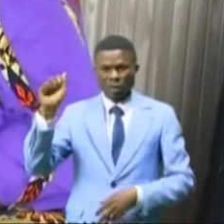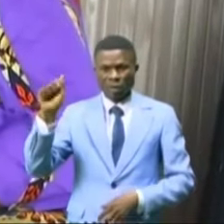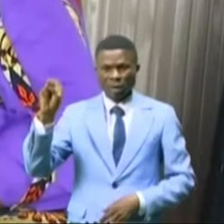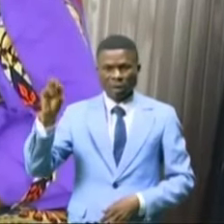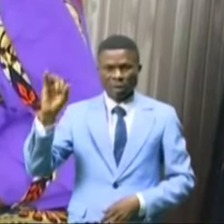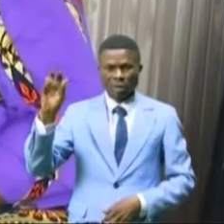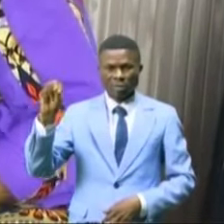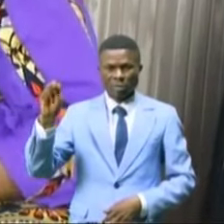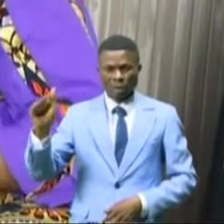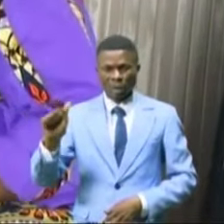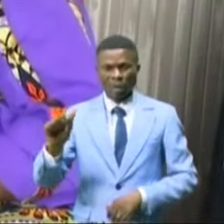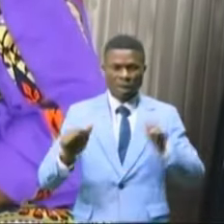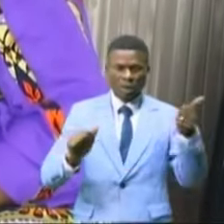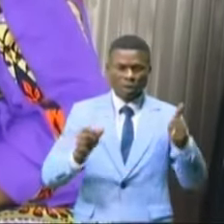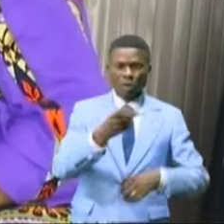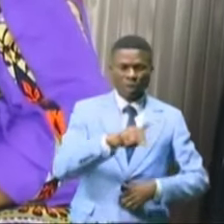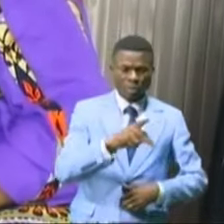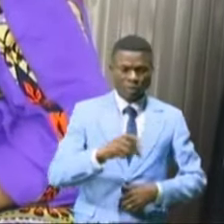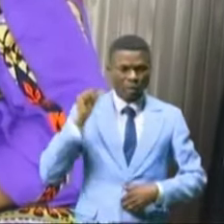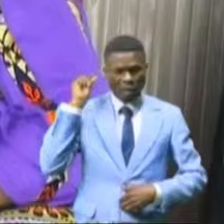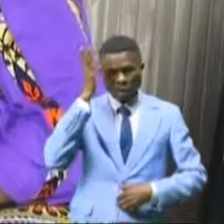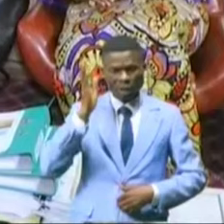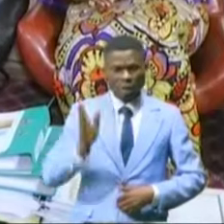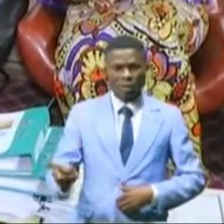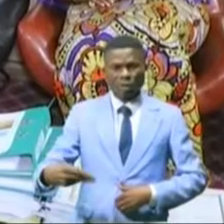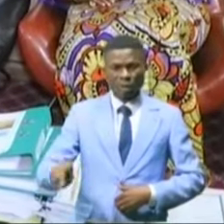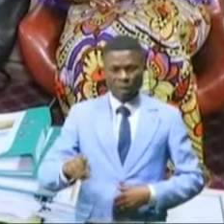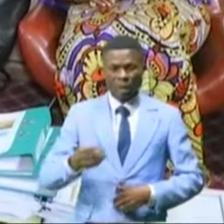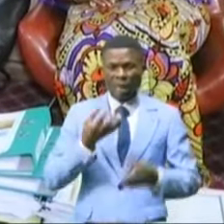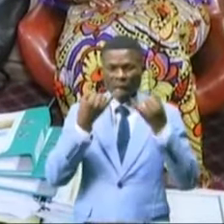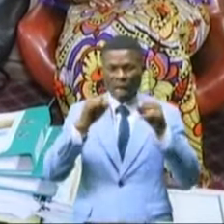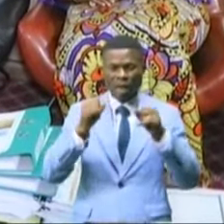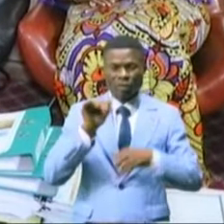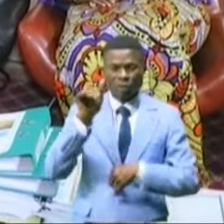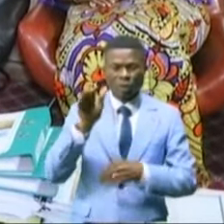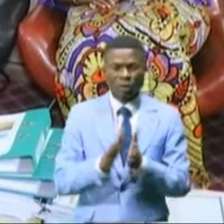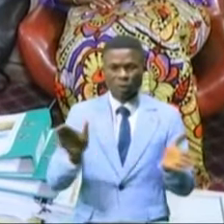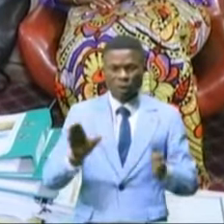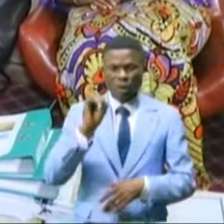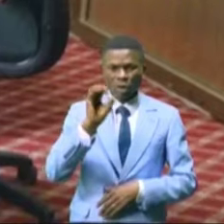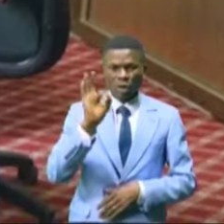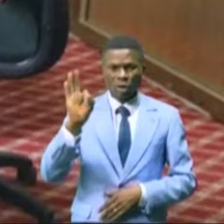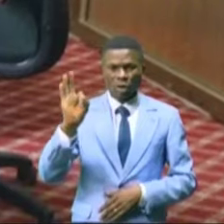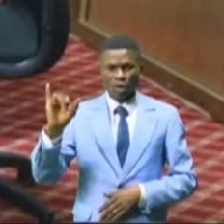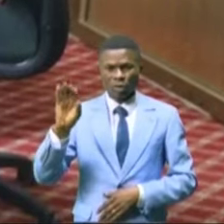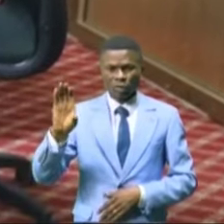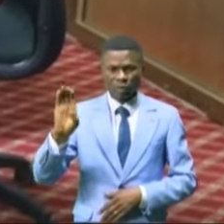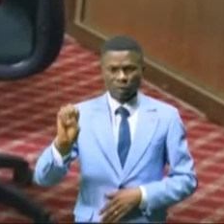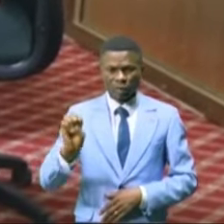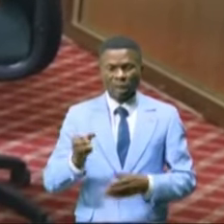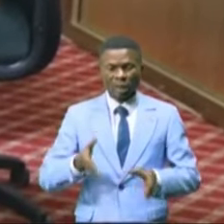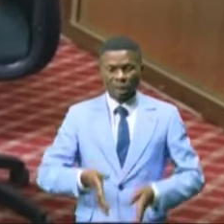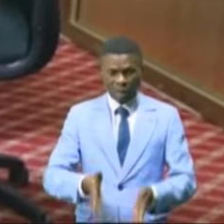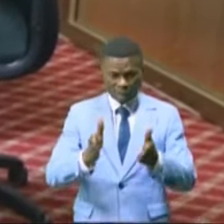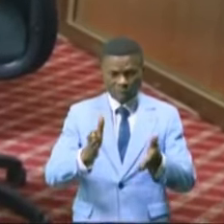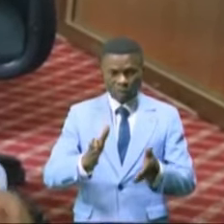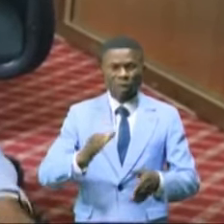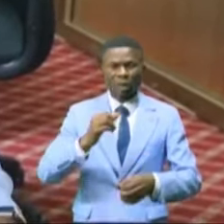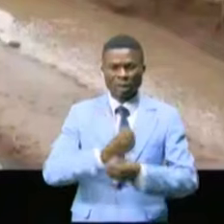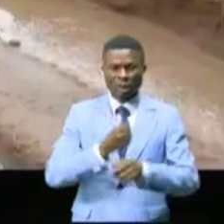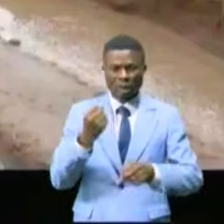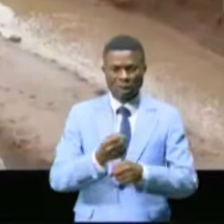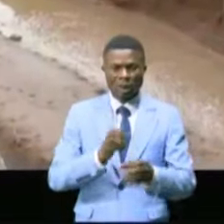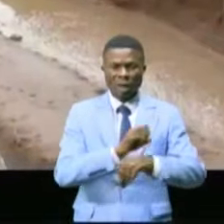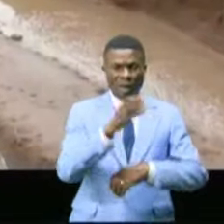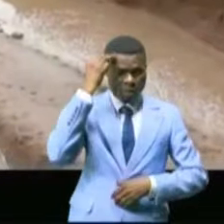d'autres provinces. La gouverneure de la province du Olomami a informé le directeur général de l'office des routes que sur ses instructions, elle avait déjà dépêché